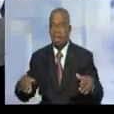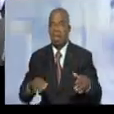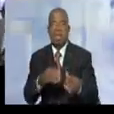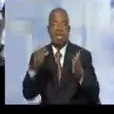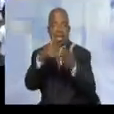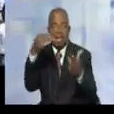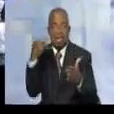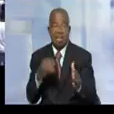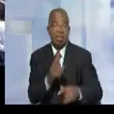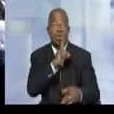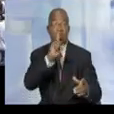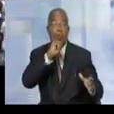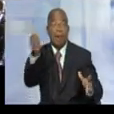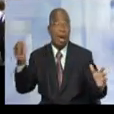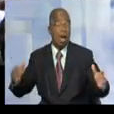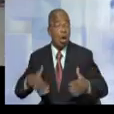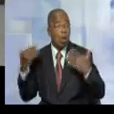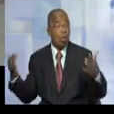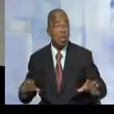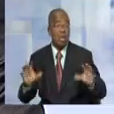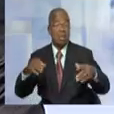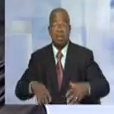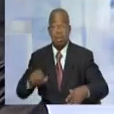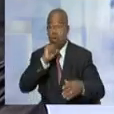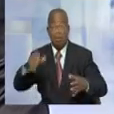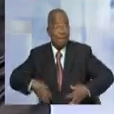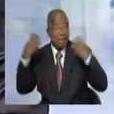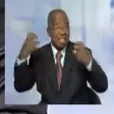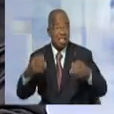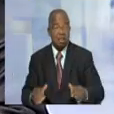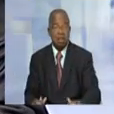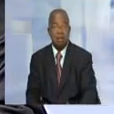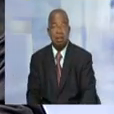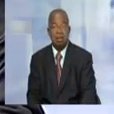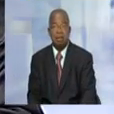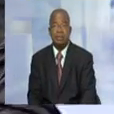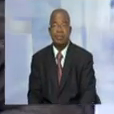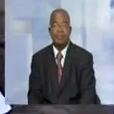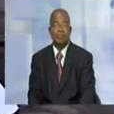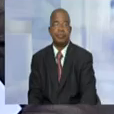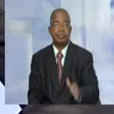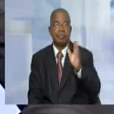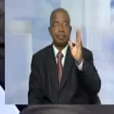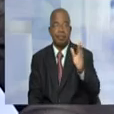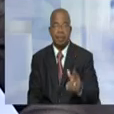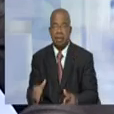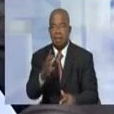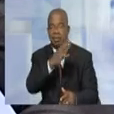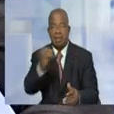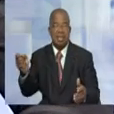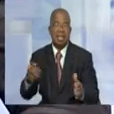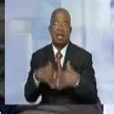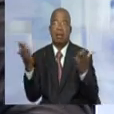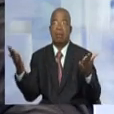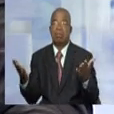de protestation qu'elle devrait transmettre à la tutelle. L'écrivain Zamblibi a animé nos conférences